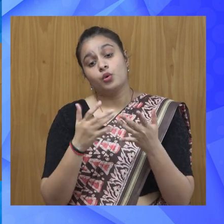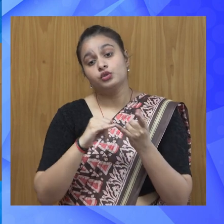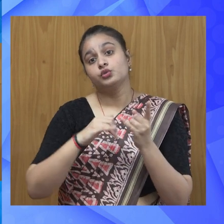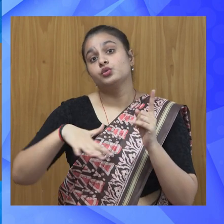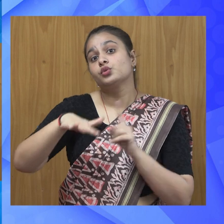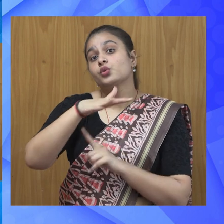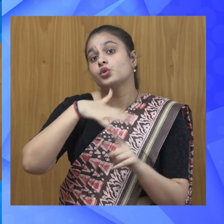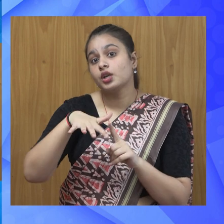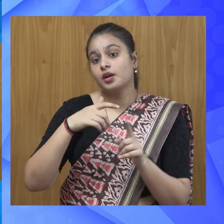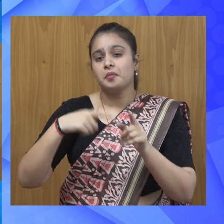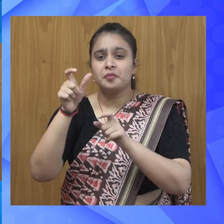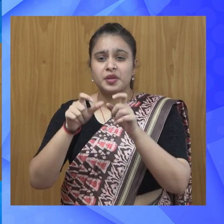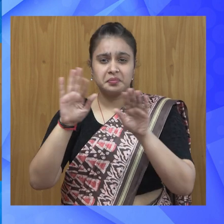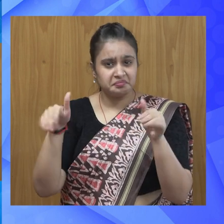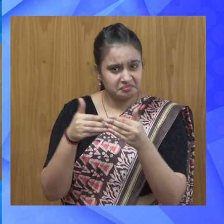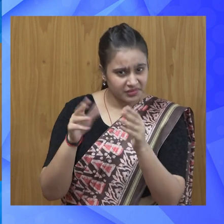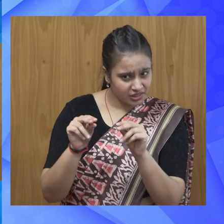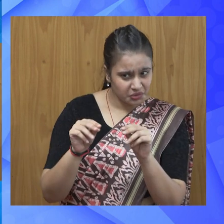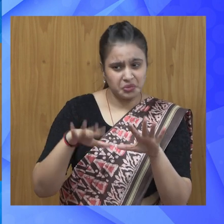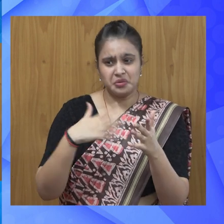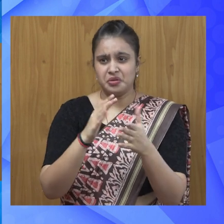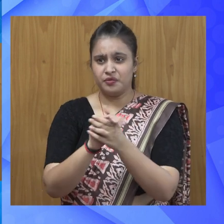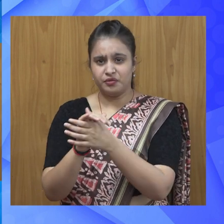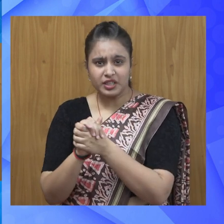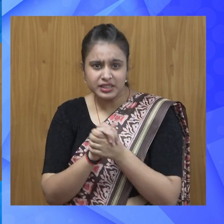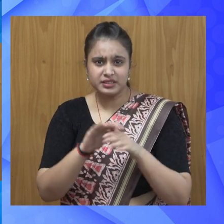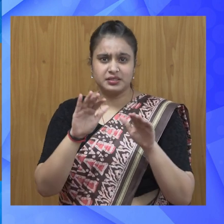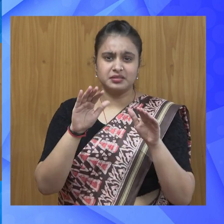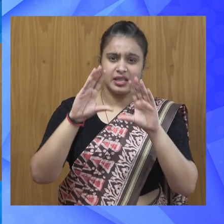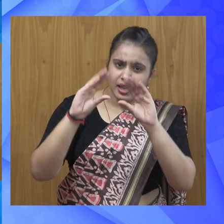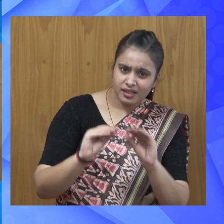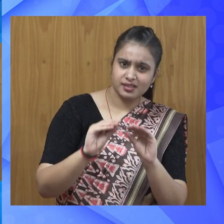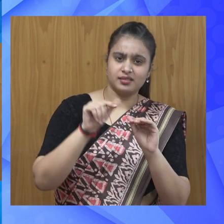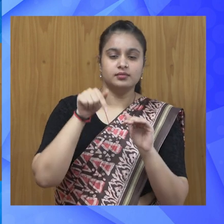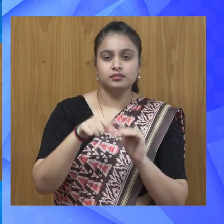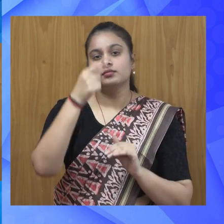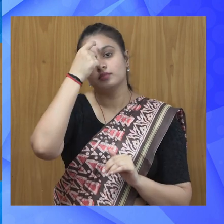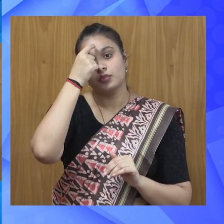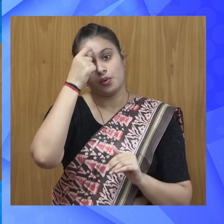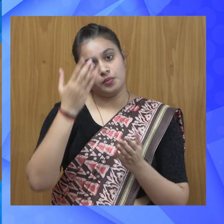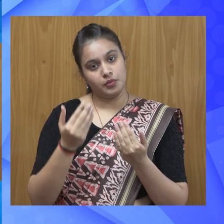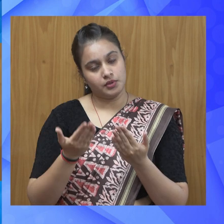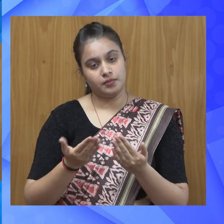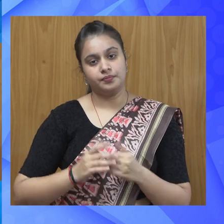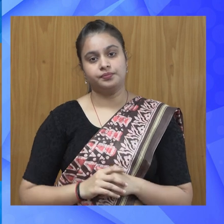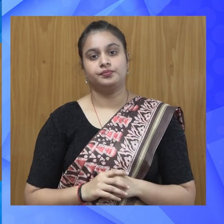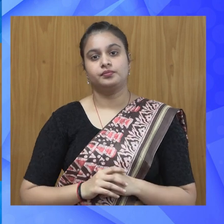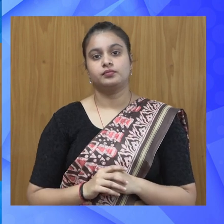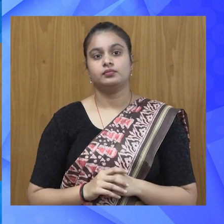में आप विड्रॉ हो जाते हैं, लोगों से मिलते नहीं, दूसरों आपके दोस्त बहुत कम है, तो ये भी एक तनाव के लक्षण हो सकते